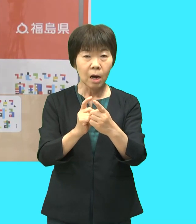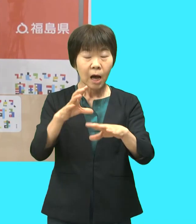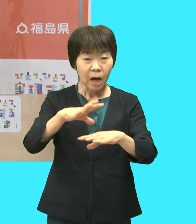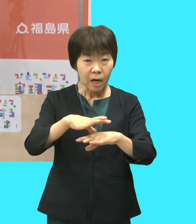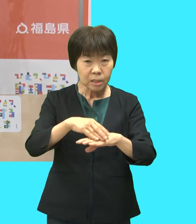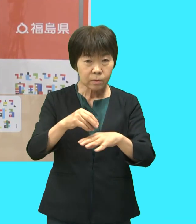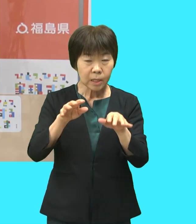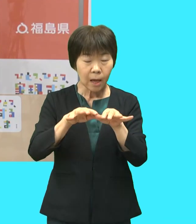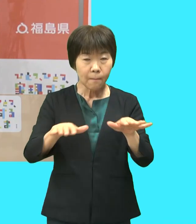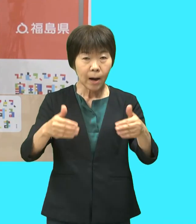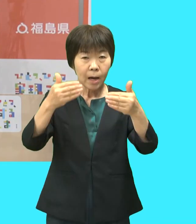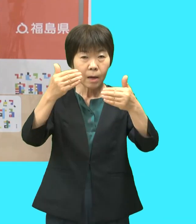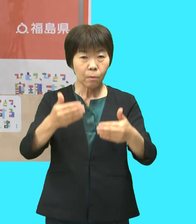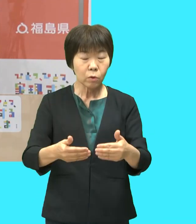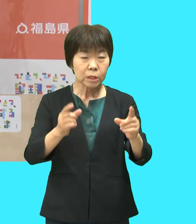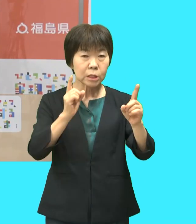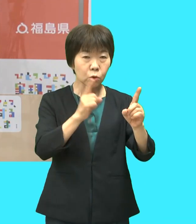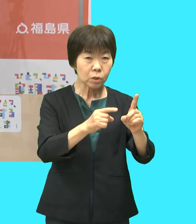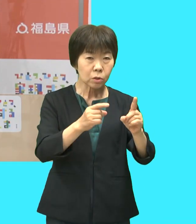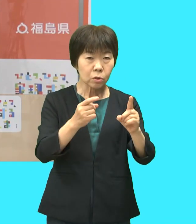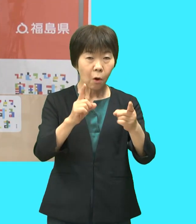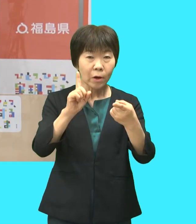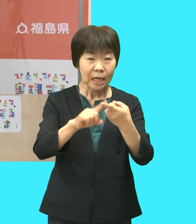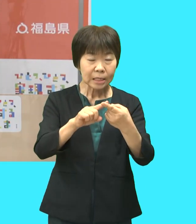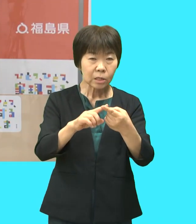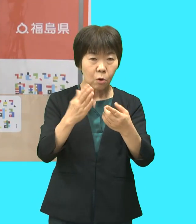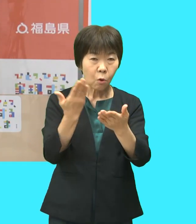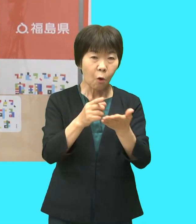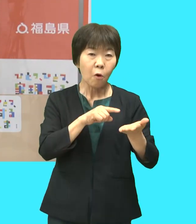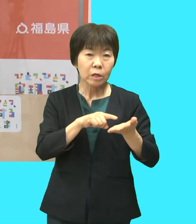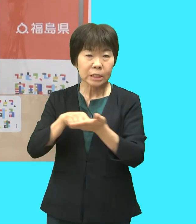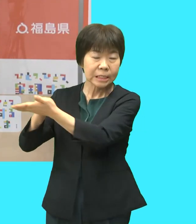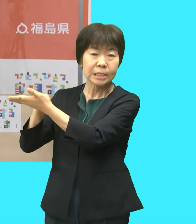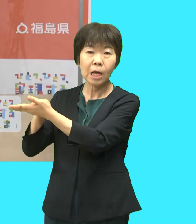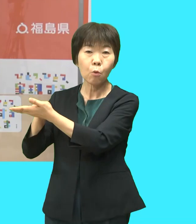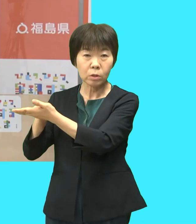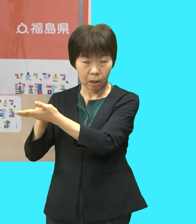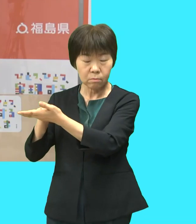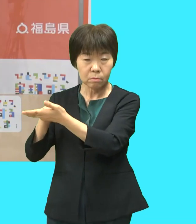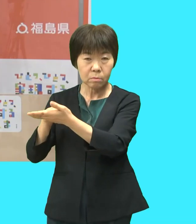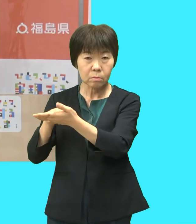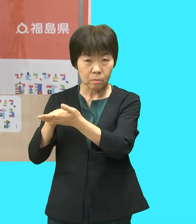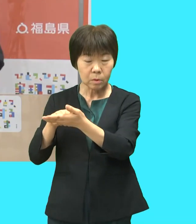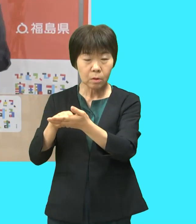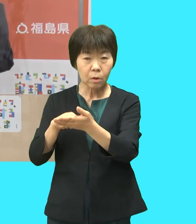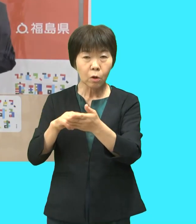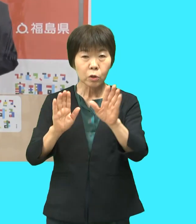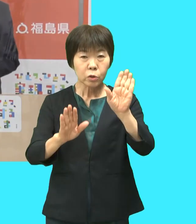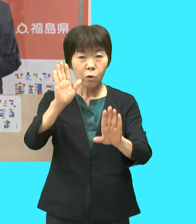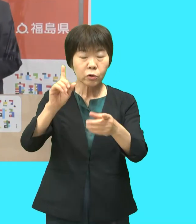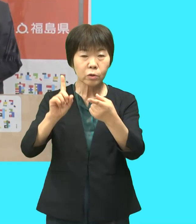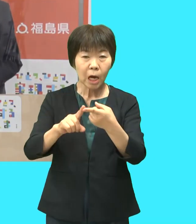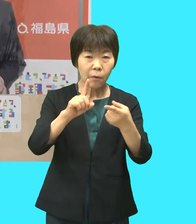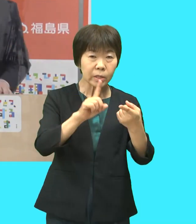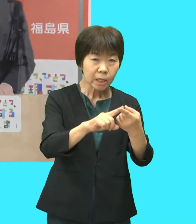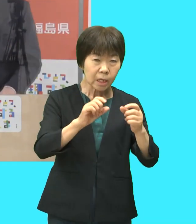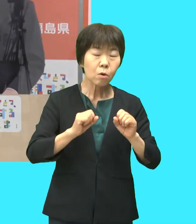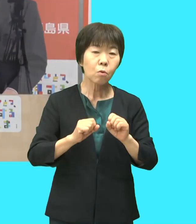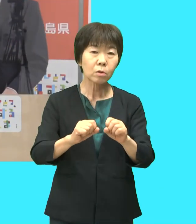まん延防止重点措置の適用申請を行う、こういう状況をそれぞれの段階において講じてい